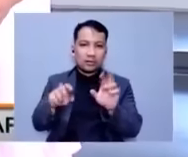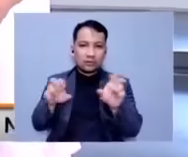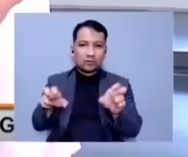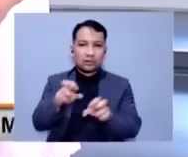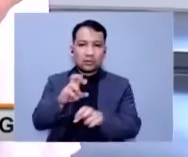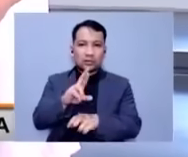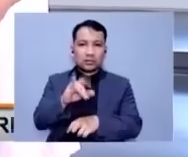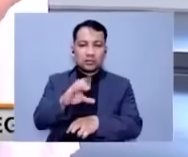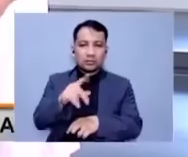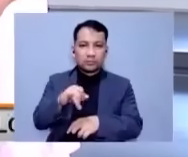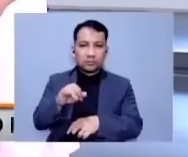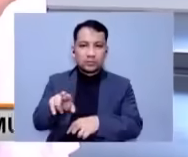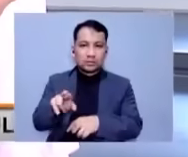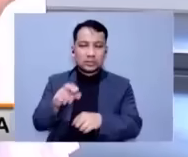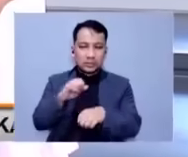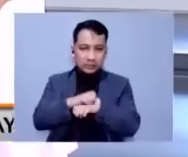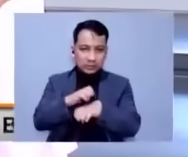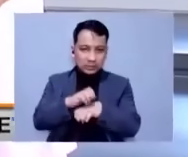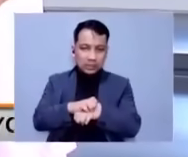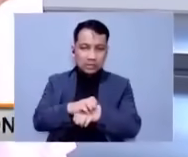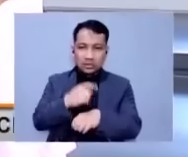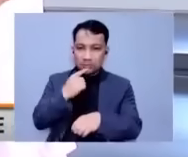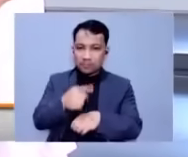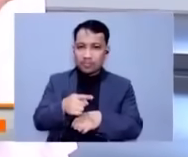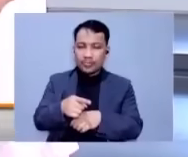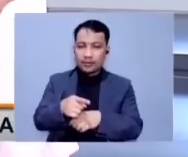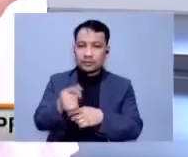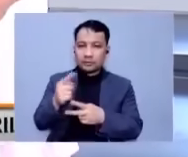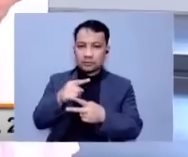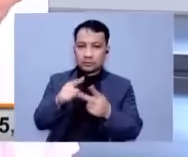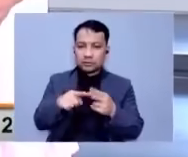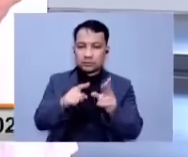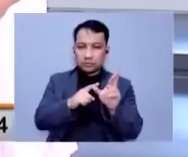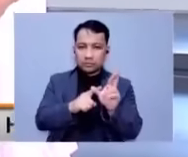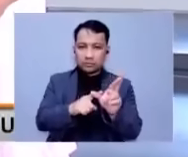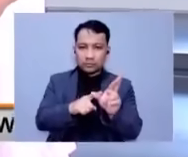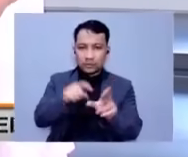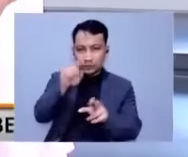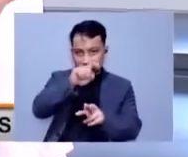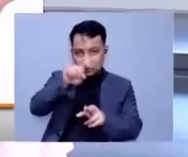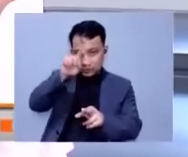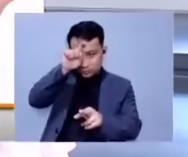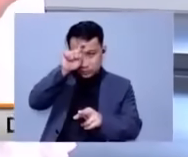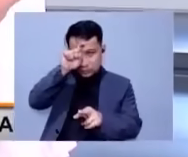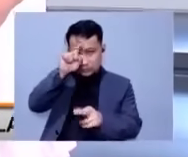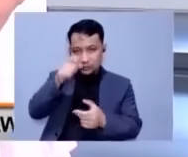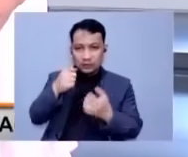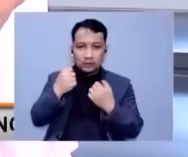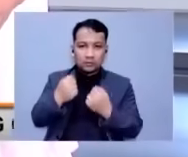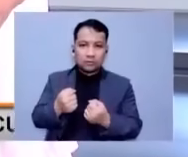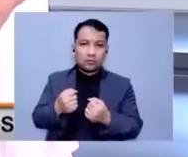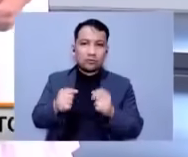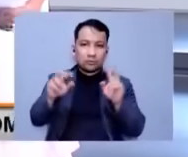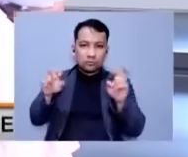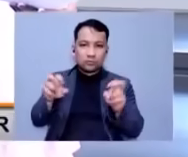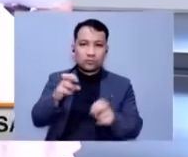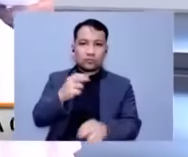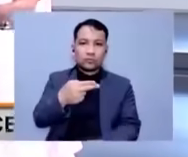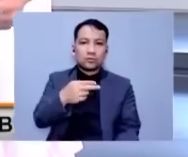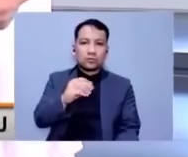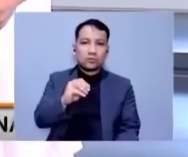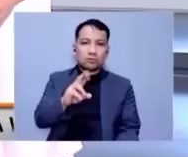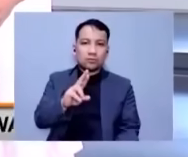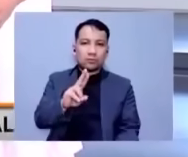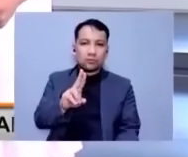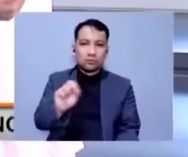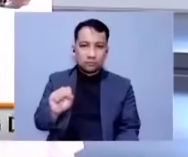recipe sa Ingles. Iniuugnay rin ang dalawang letrang yan sa Egyptian god of healing na si Horus. Ang mga gamot